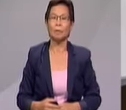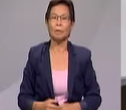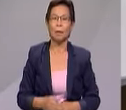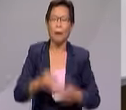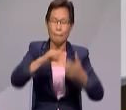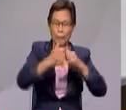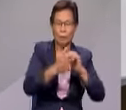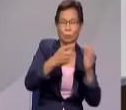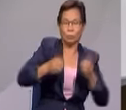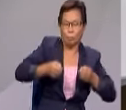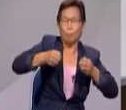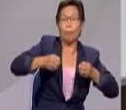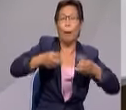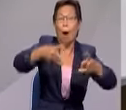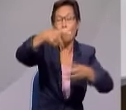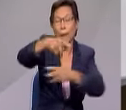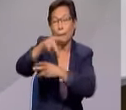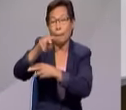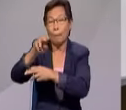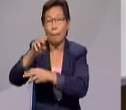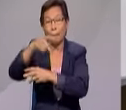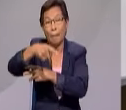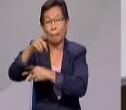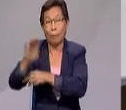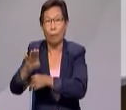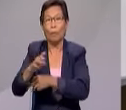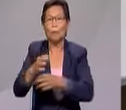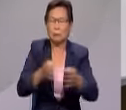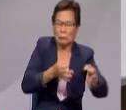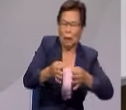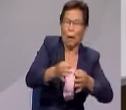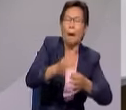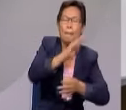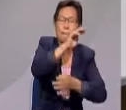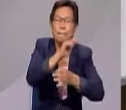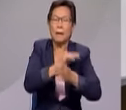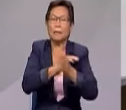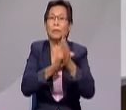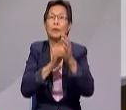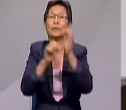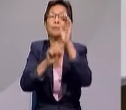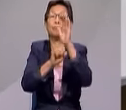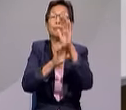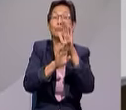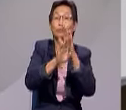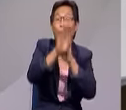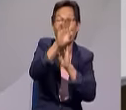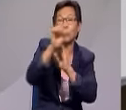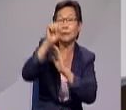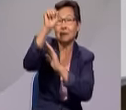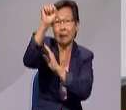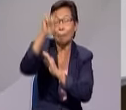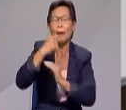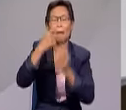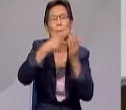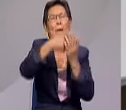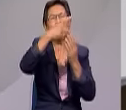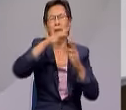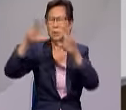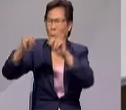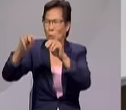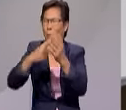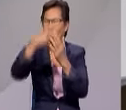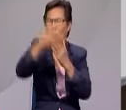Isu lebuh raya Pen Borneo turut diulas Menteri Pembangunan Infrastruktur Sabah, Datuk Peter Anthony. Beliau menafikan dakwaan kononnya projek itu